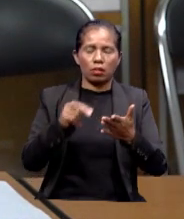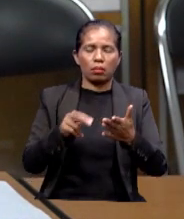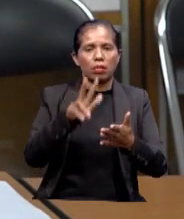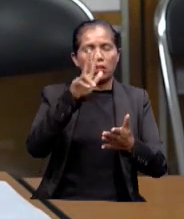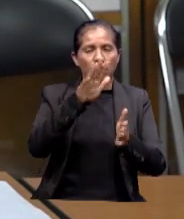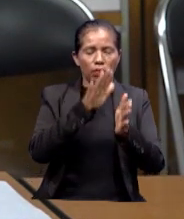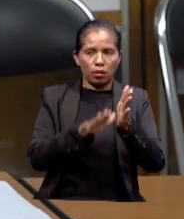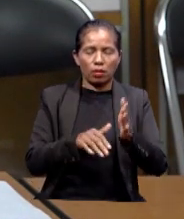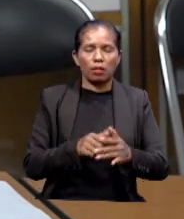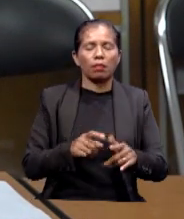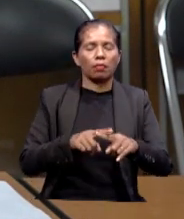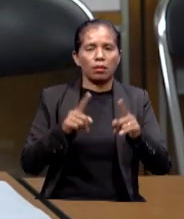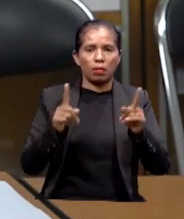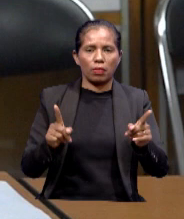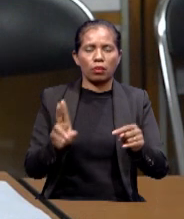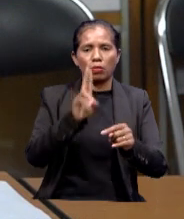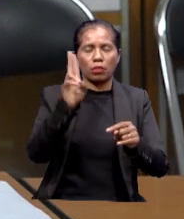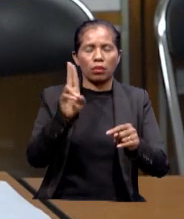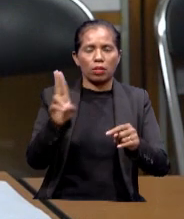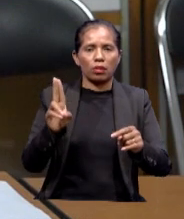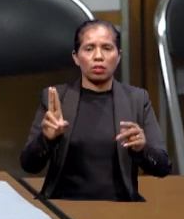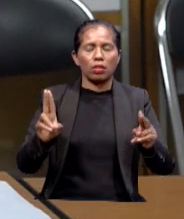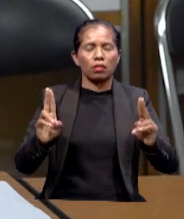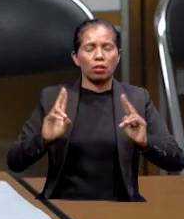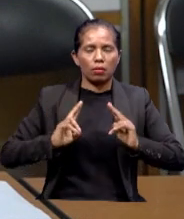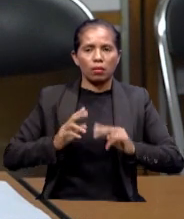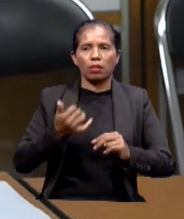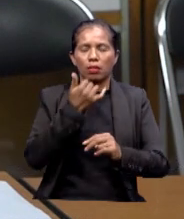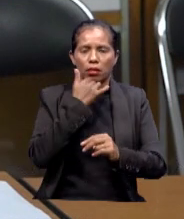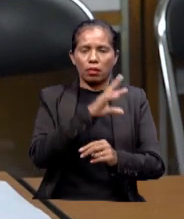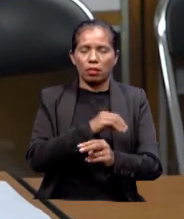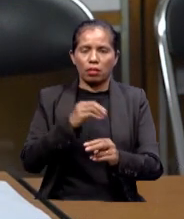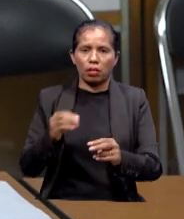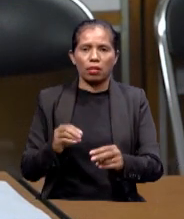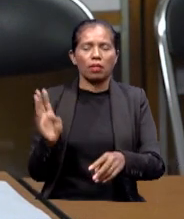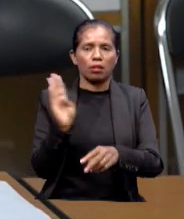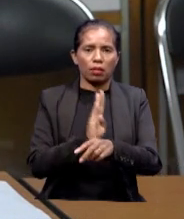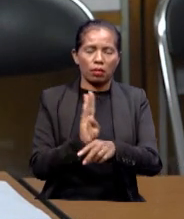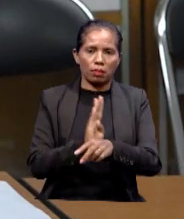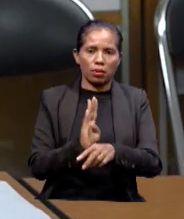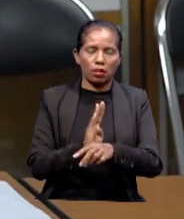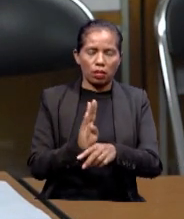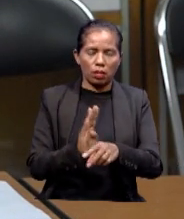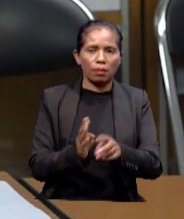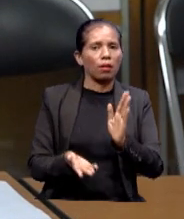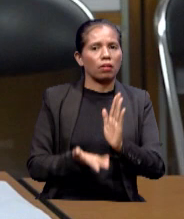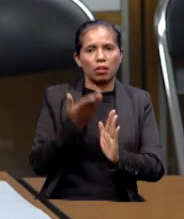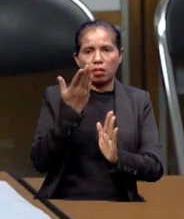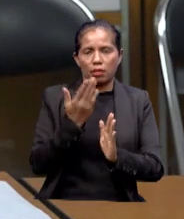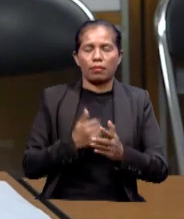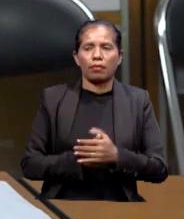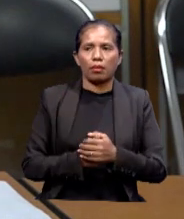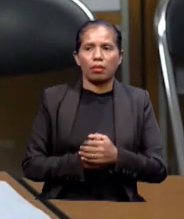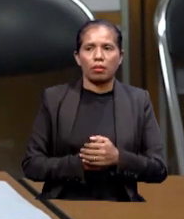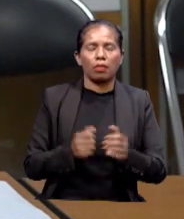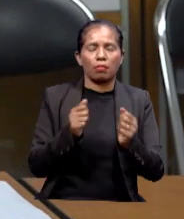kraik mai be ba abuso di poder peculato persepsi ekonomi negosio ne mak as ne to